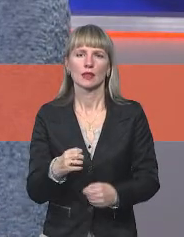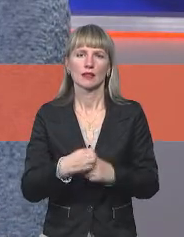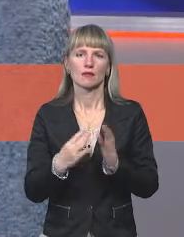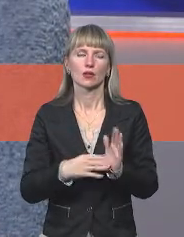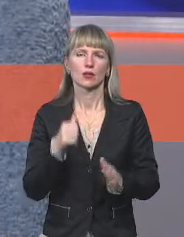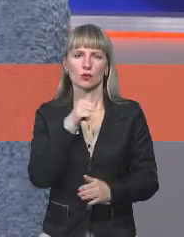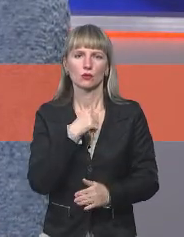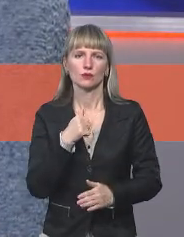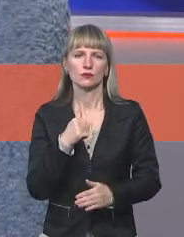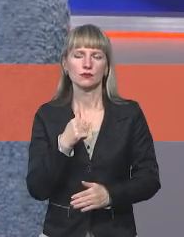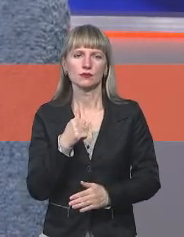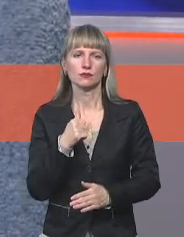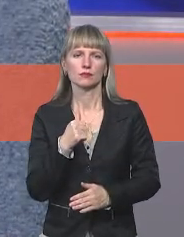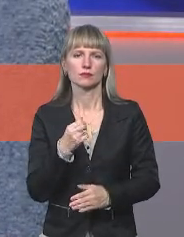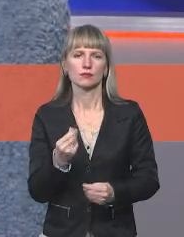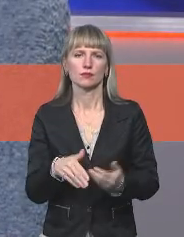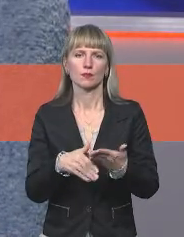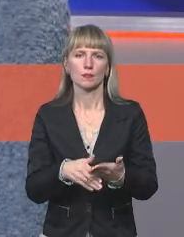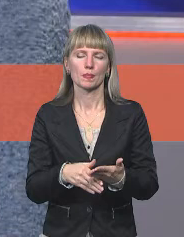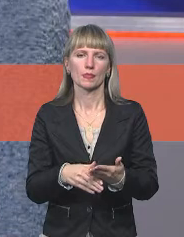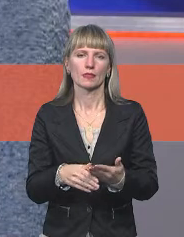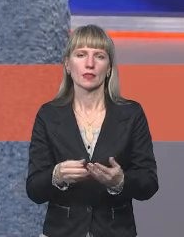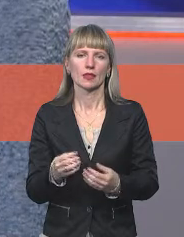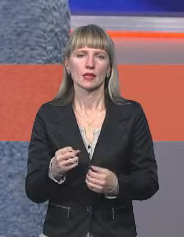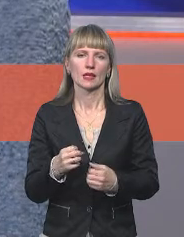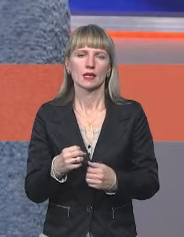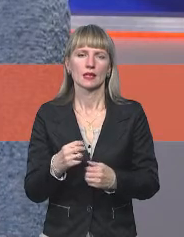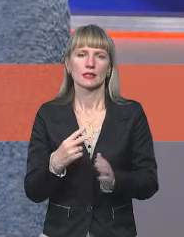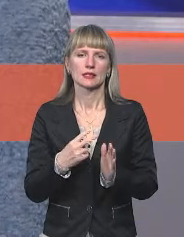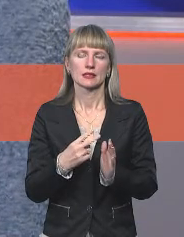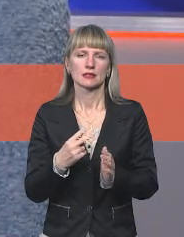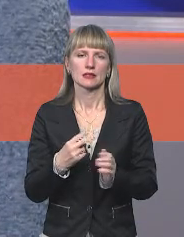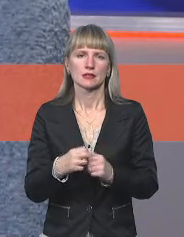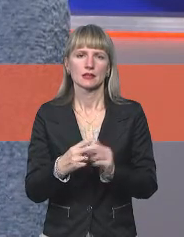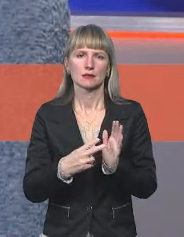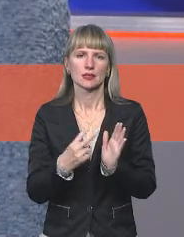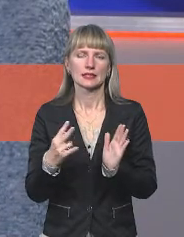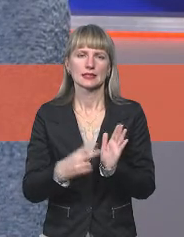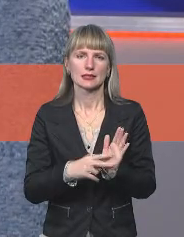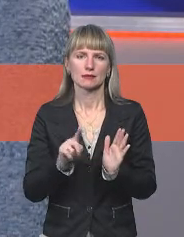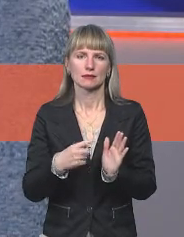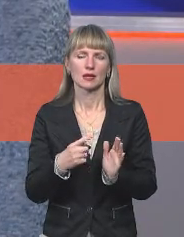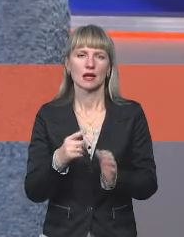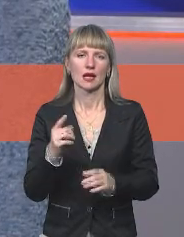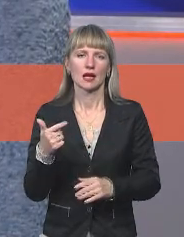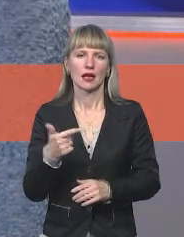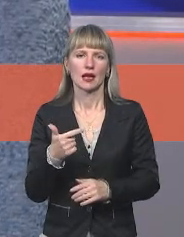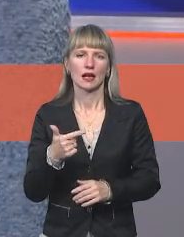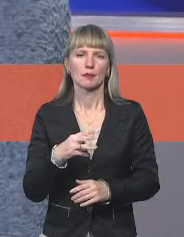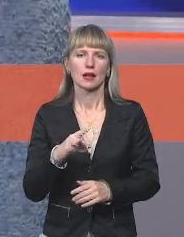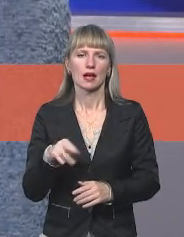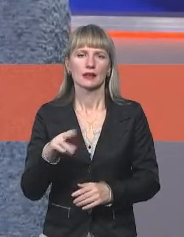року субвенції на суму 77 мільйонів гривень. І у деяких програмах була обов'язкова умова